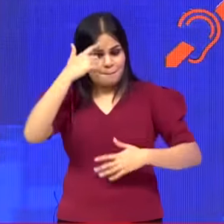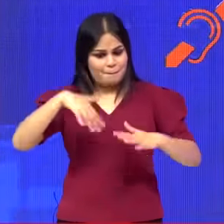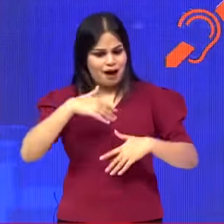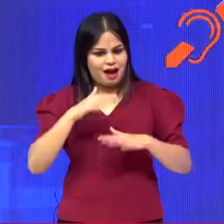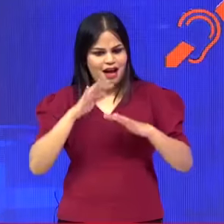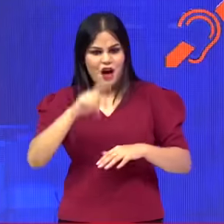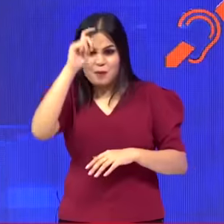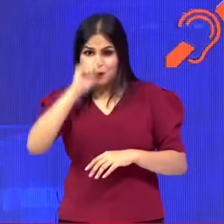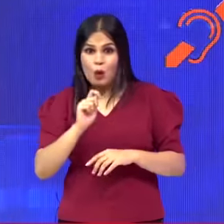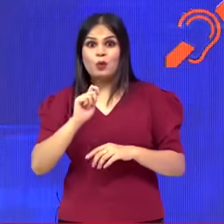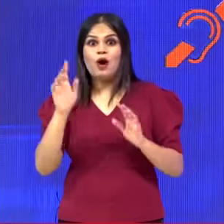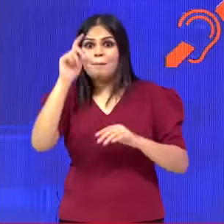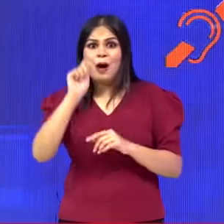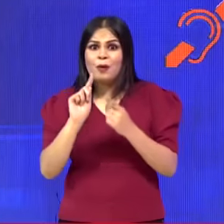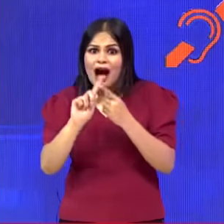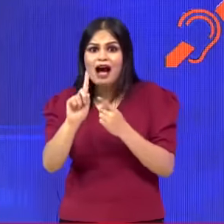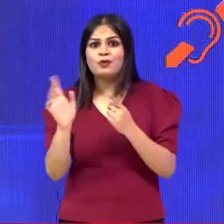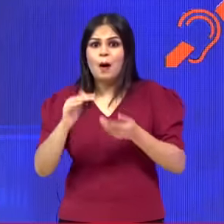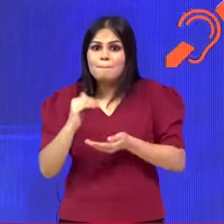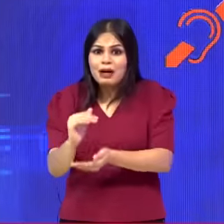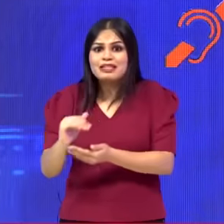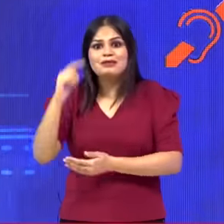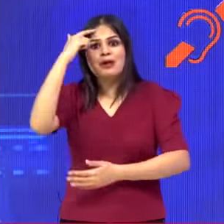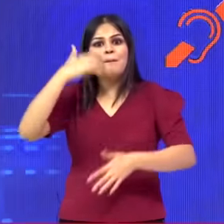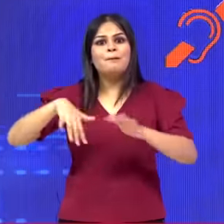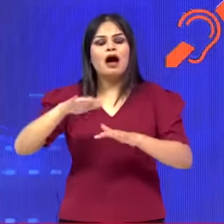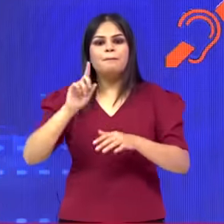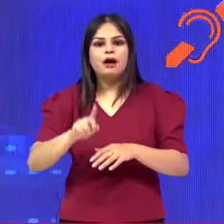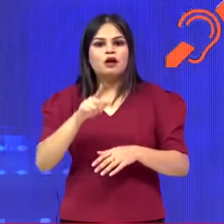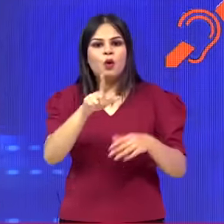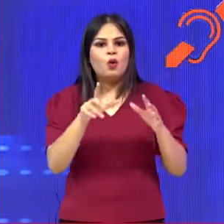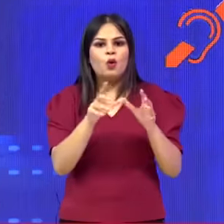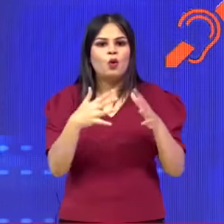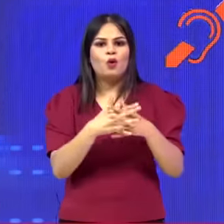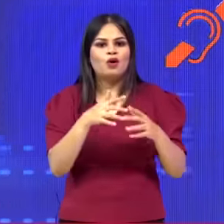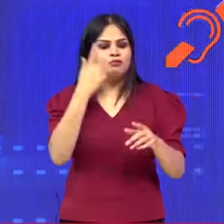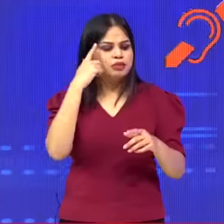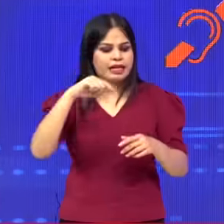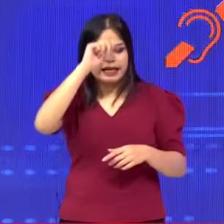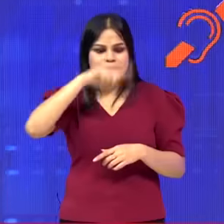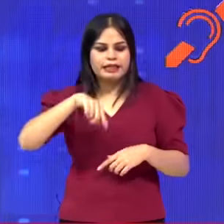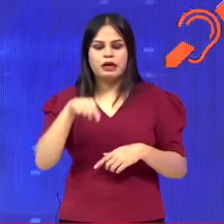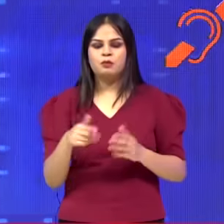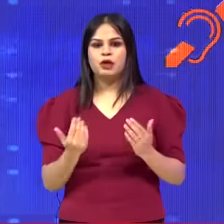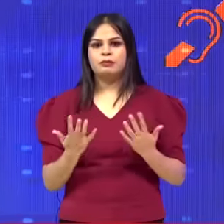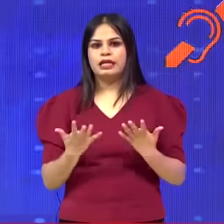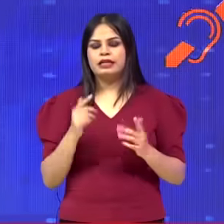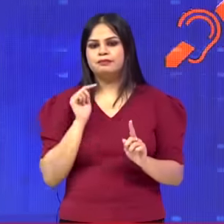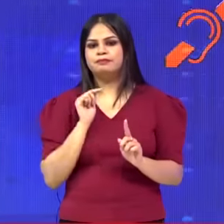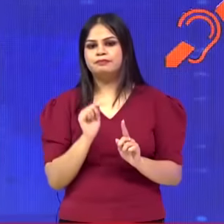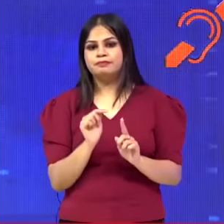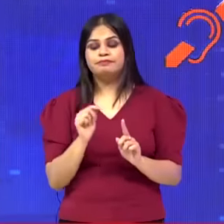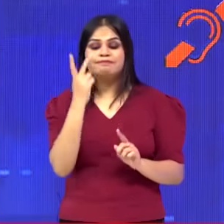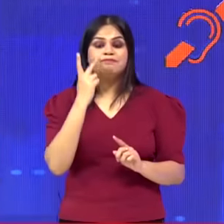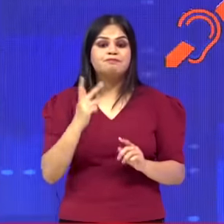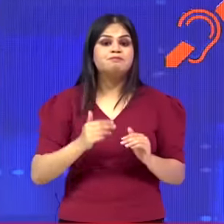प्लान था बहू का नहीं था, बच्चे का था, लेकिन अब वो लॉ के हिसाब से वो तो हिंदुस्तान में हो नहीं सकता, तो अब